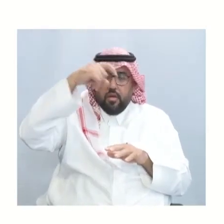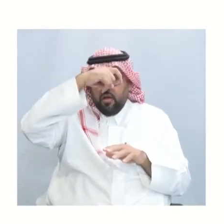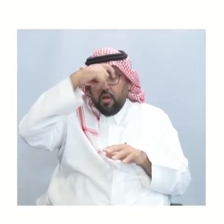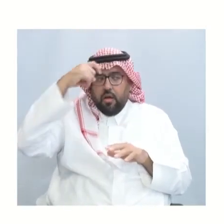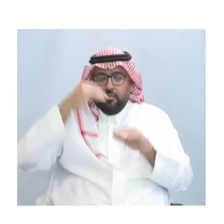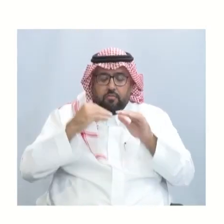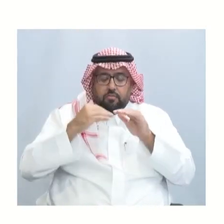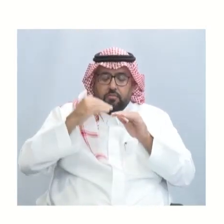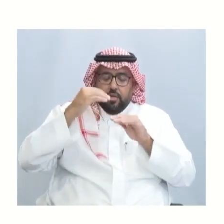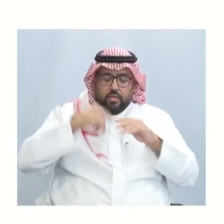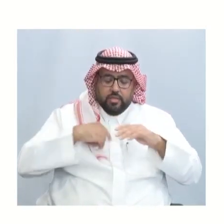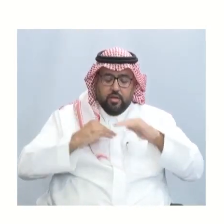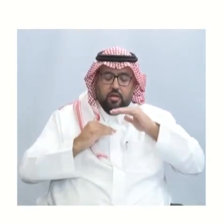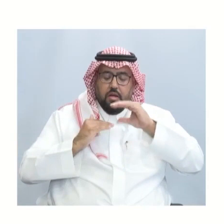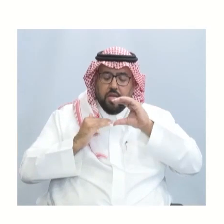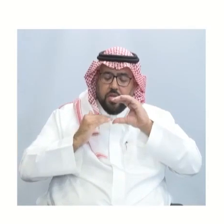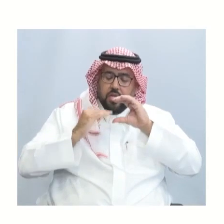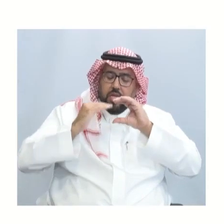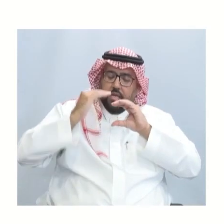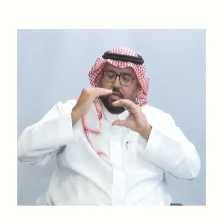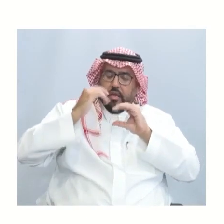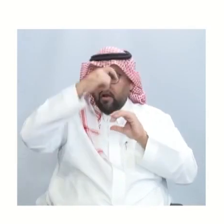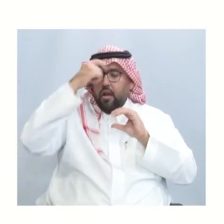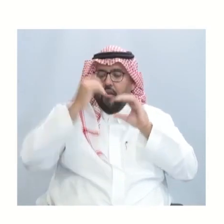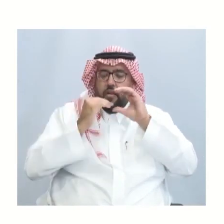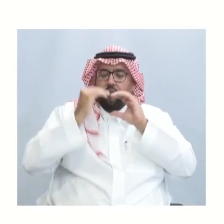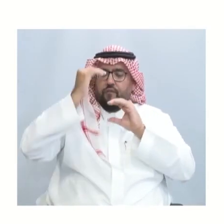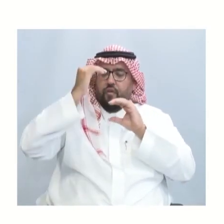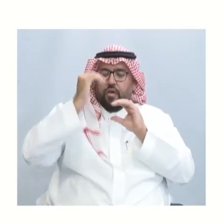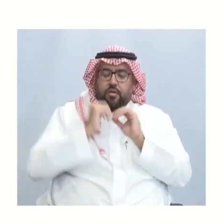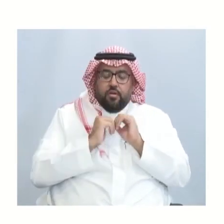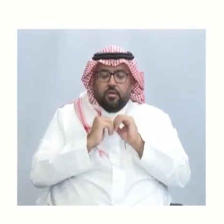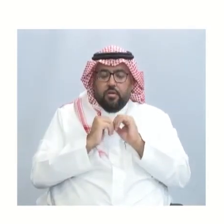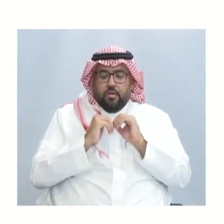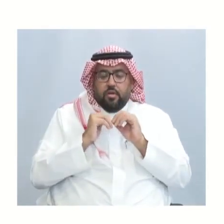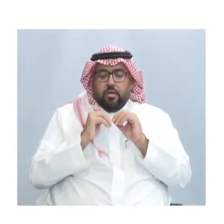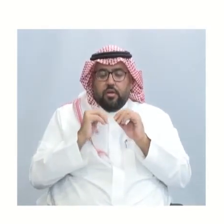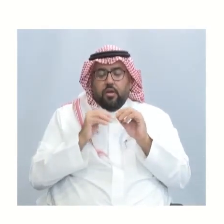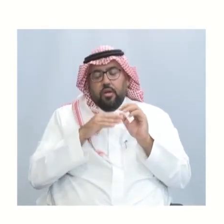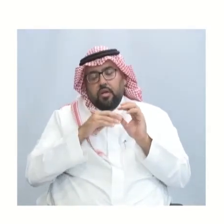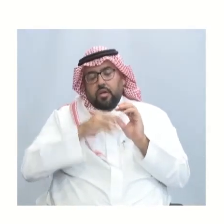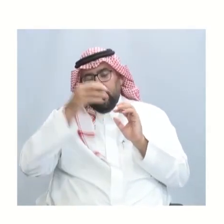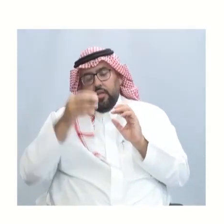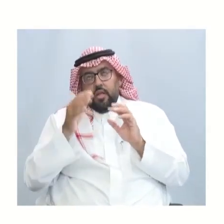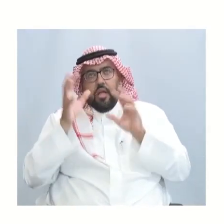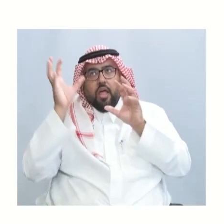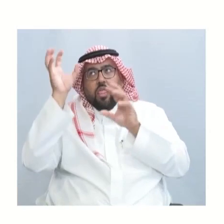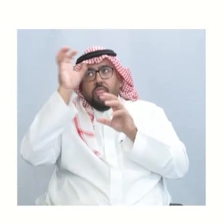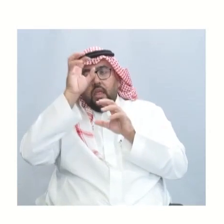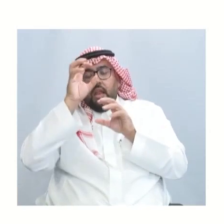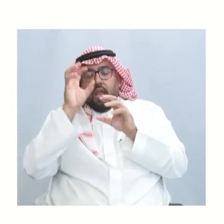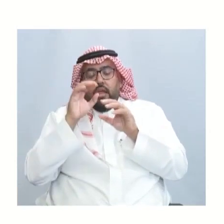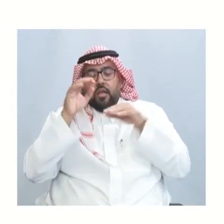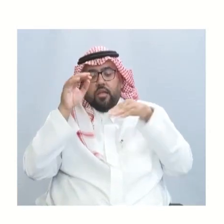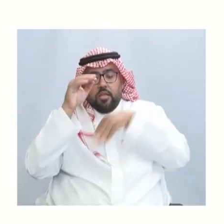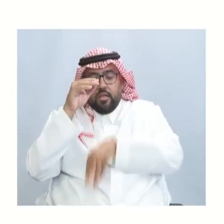حراره اجسامها في المقابل عند ارتفاع درجه حراره الاجسام نجدها تتجه او تنتقل الى الظل او الدخول في